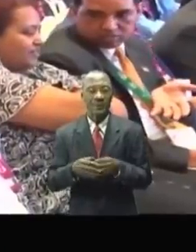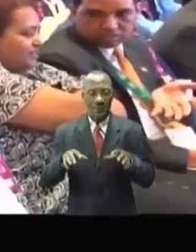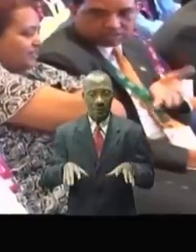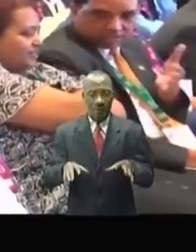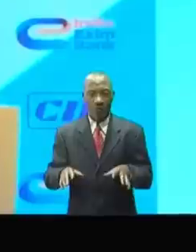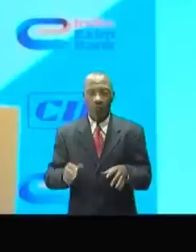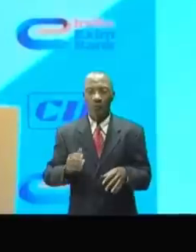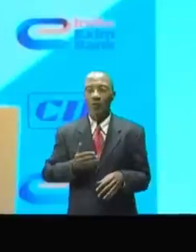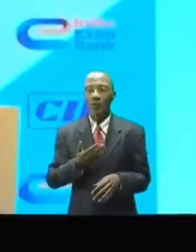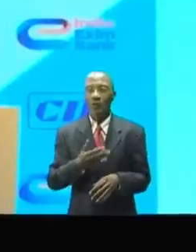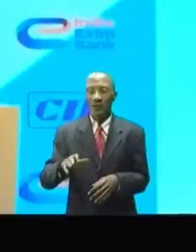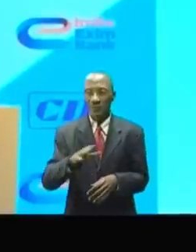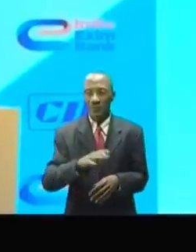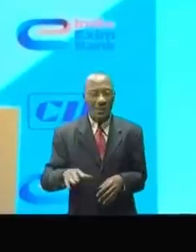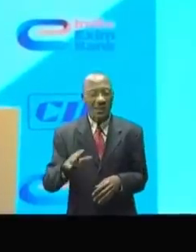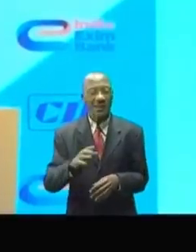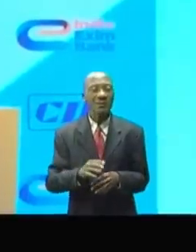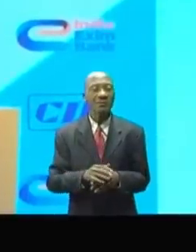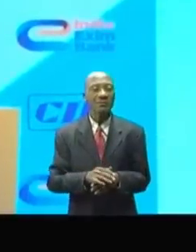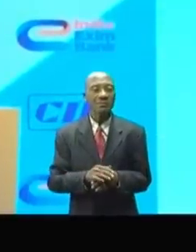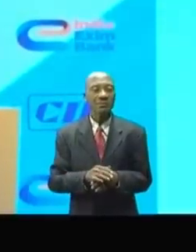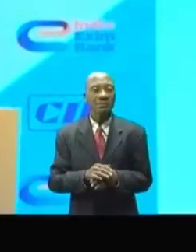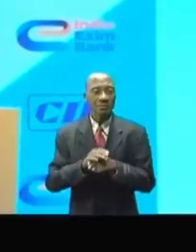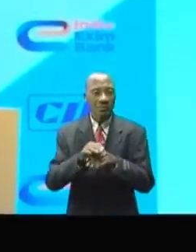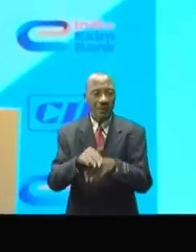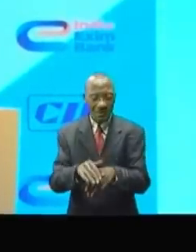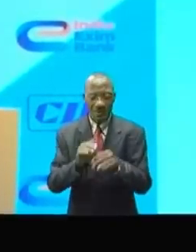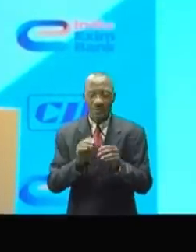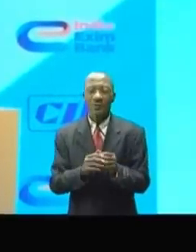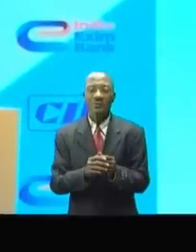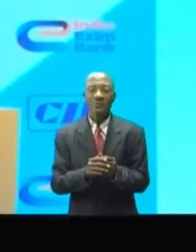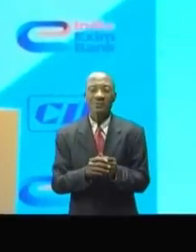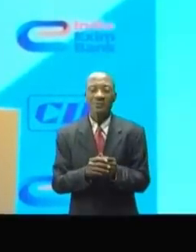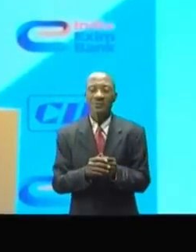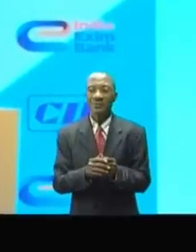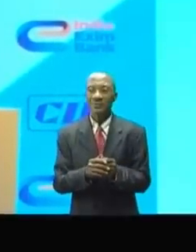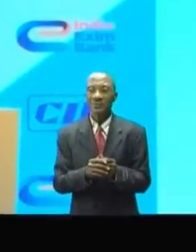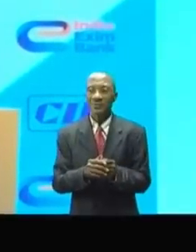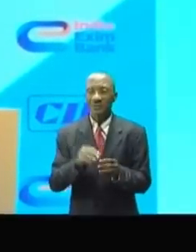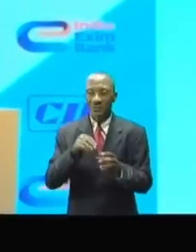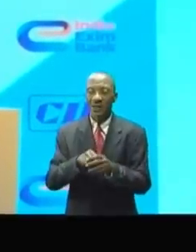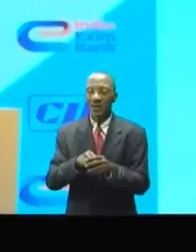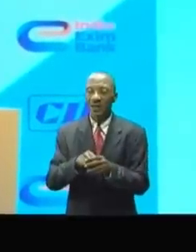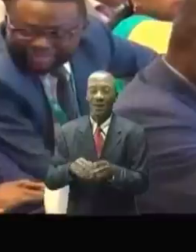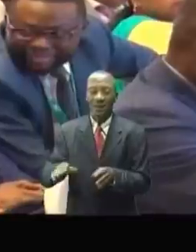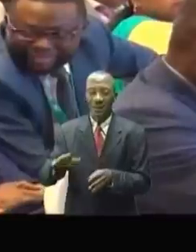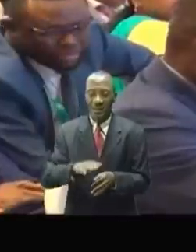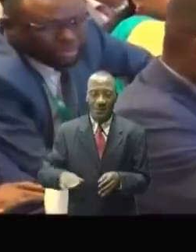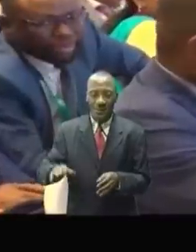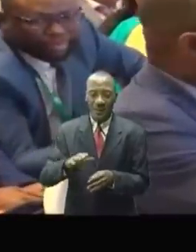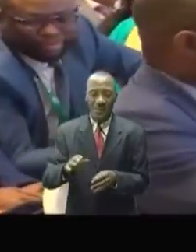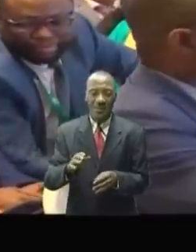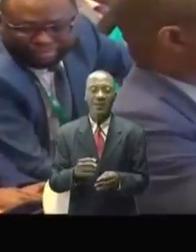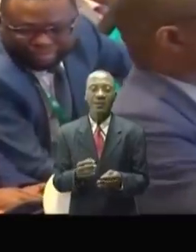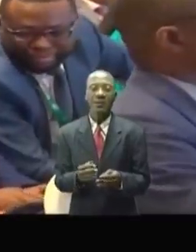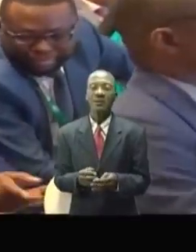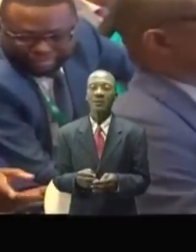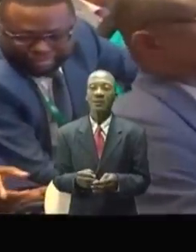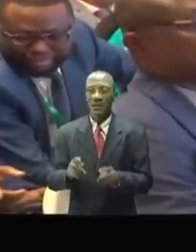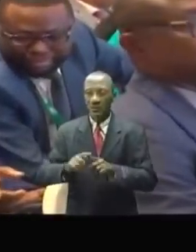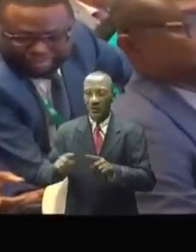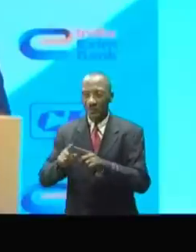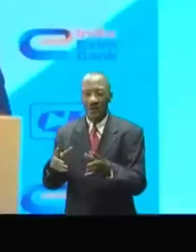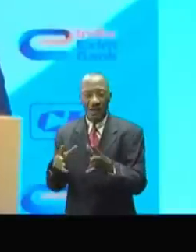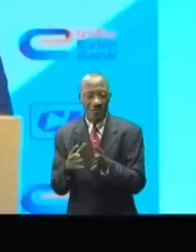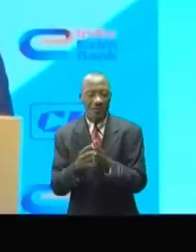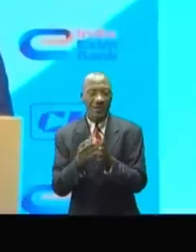ministre, ministre de l'économie nationale, a reconnu la contribution du gouvernement indien dans le financement de la construction du barrage de